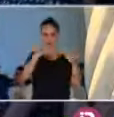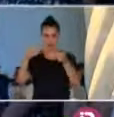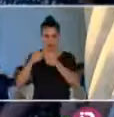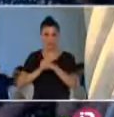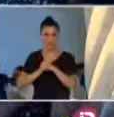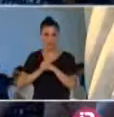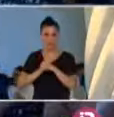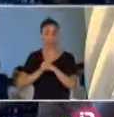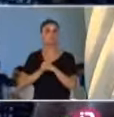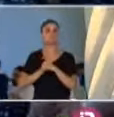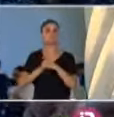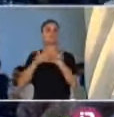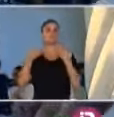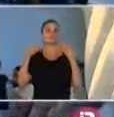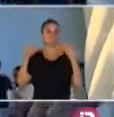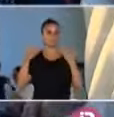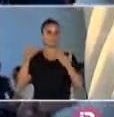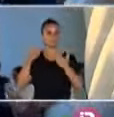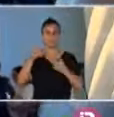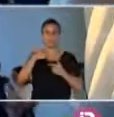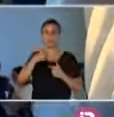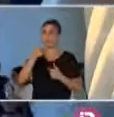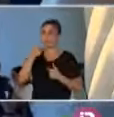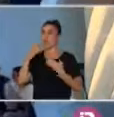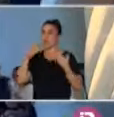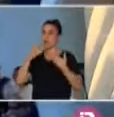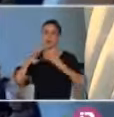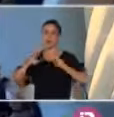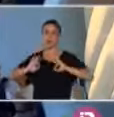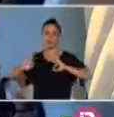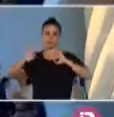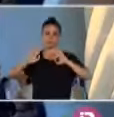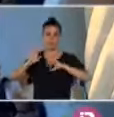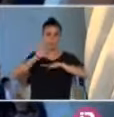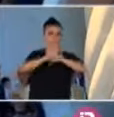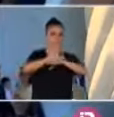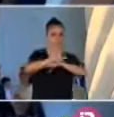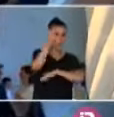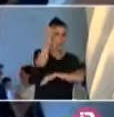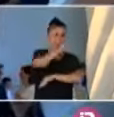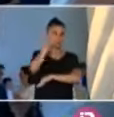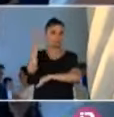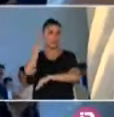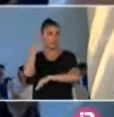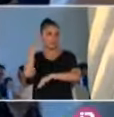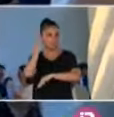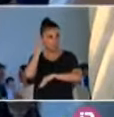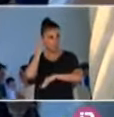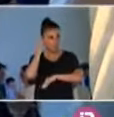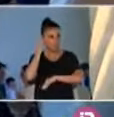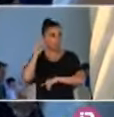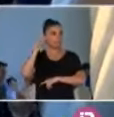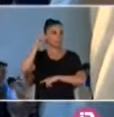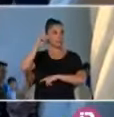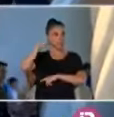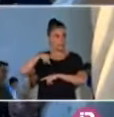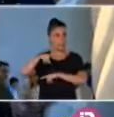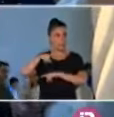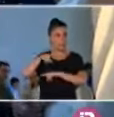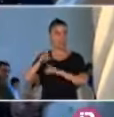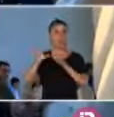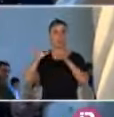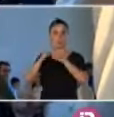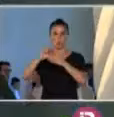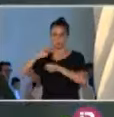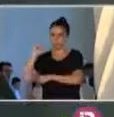manera especial ho agraeixi als consellers i conselleres i el magnífic equip que ha treballat braç a braç amb mi.